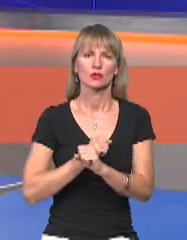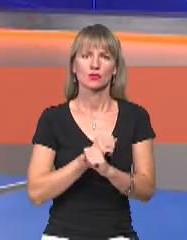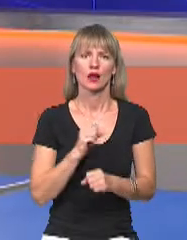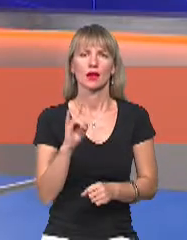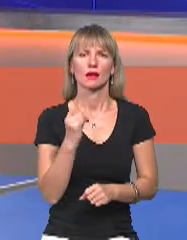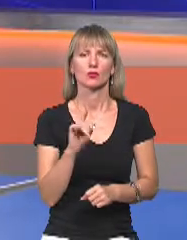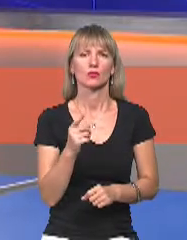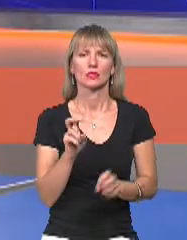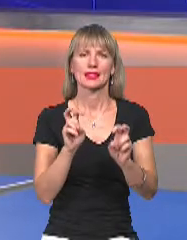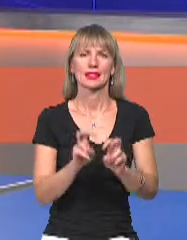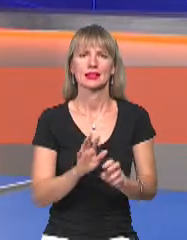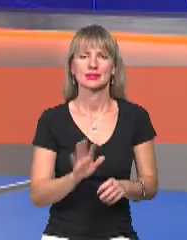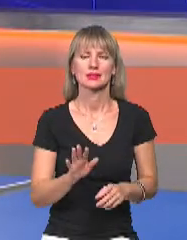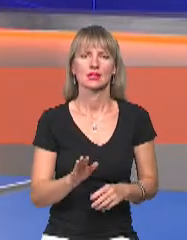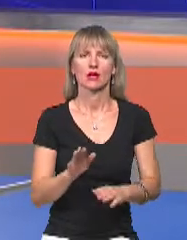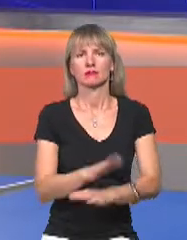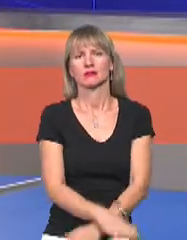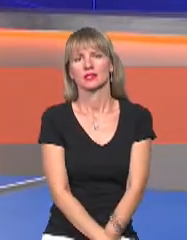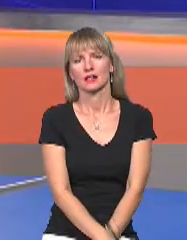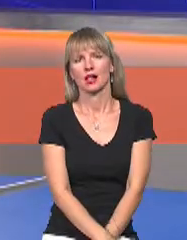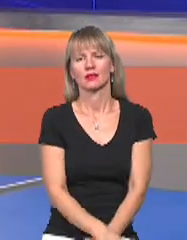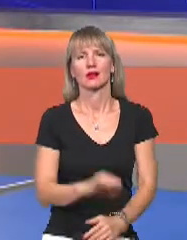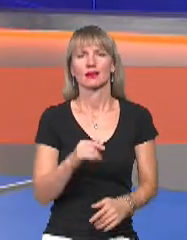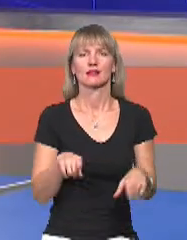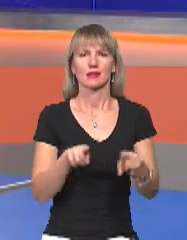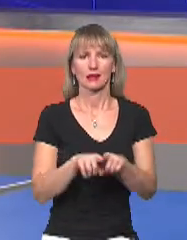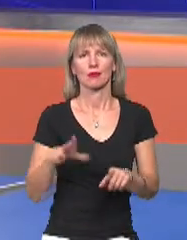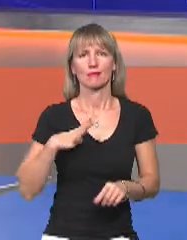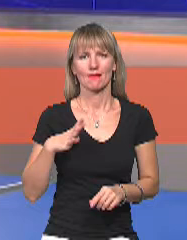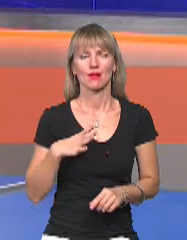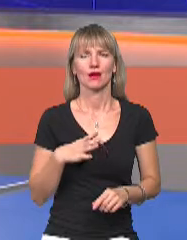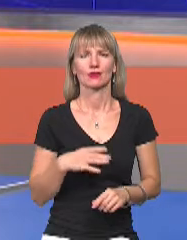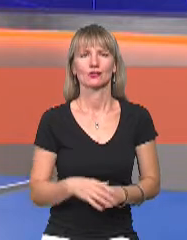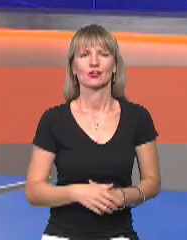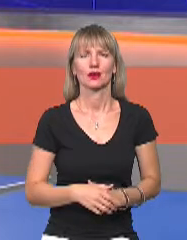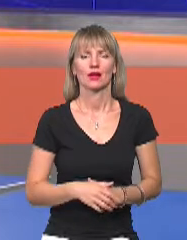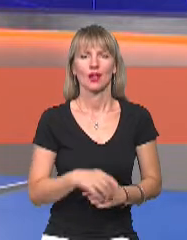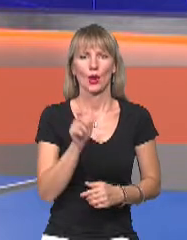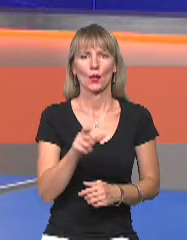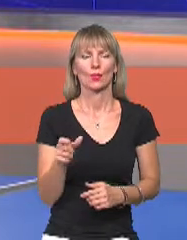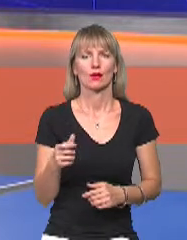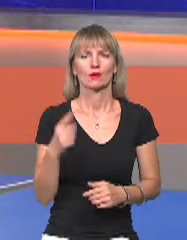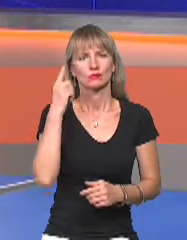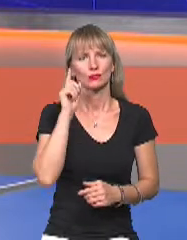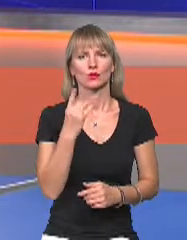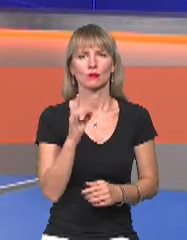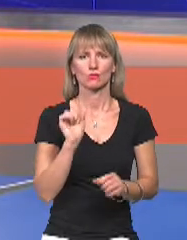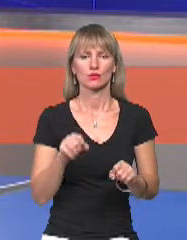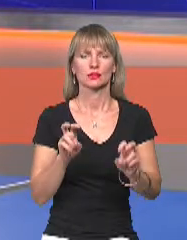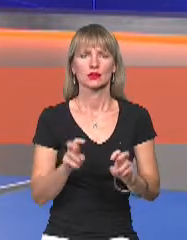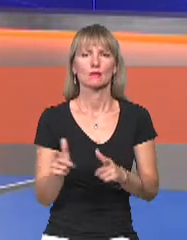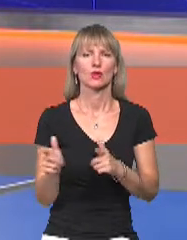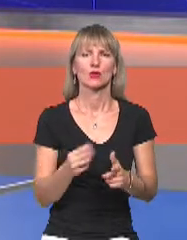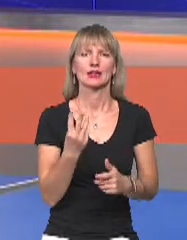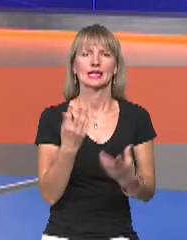а дитина чомусь не сіла і річки не склала, і такі бувають. Тому що підготовка йде 3 дні